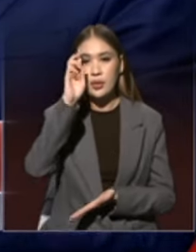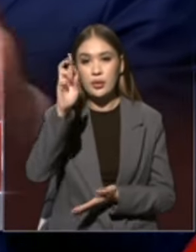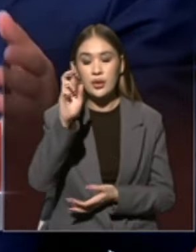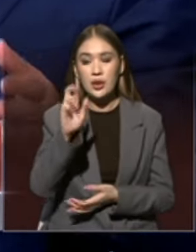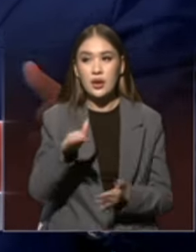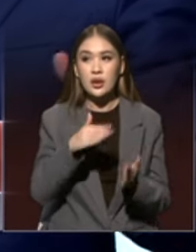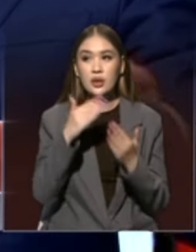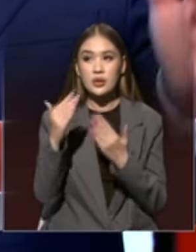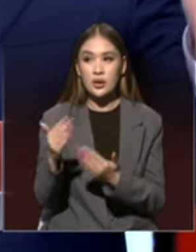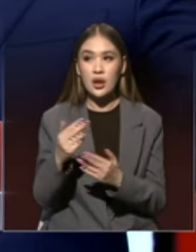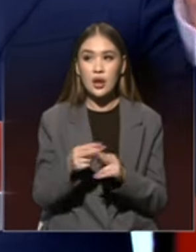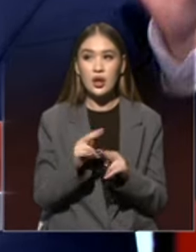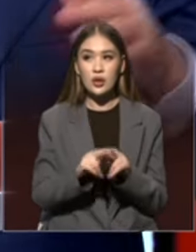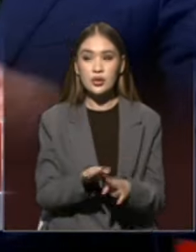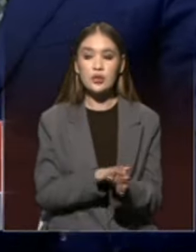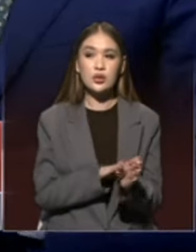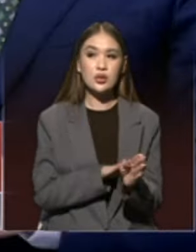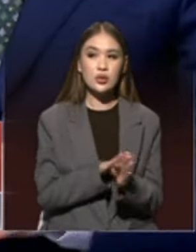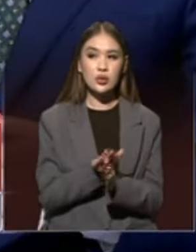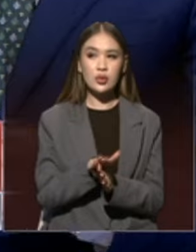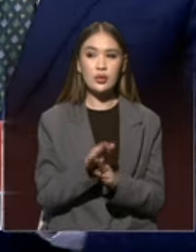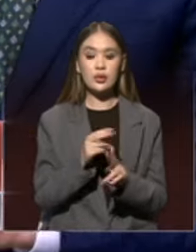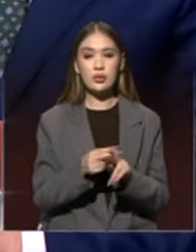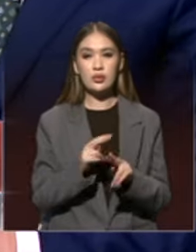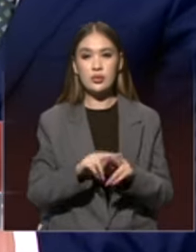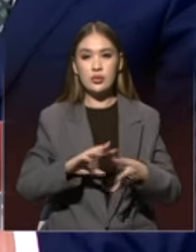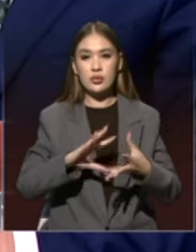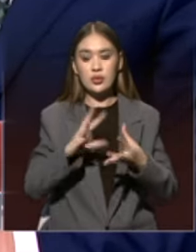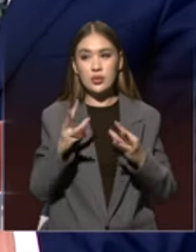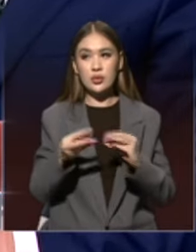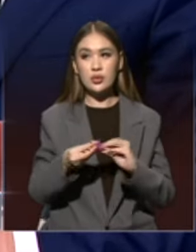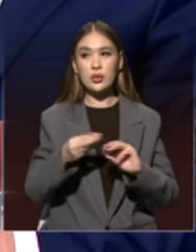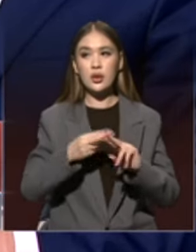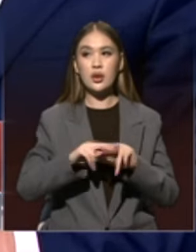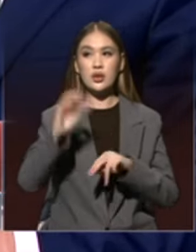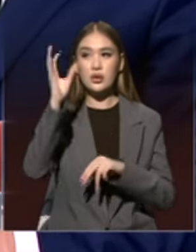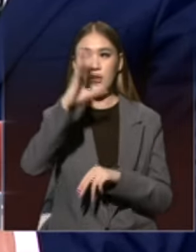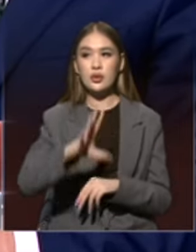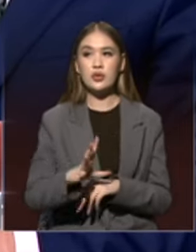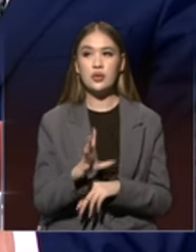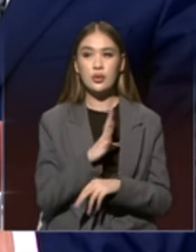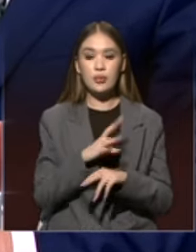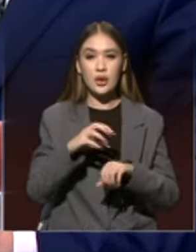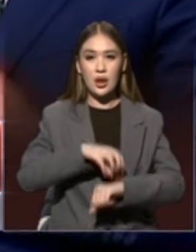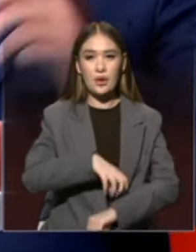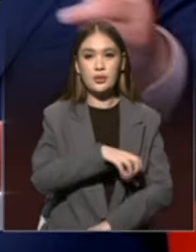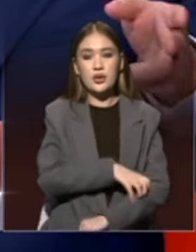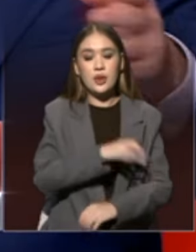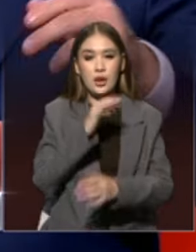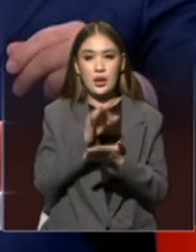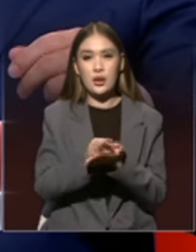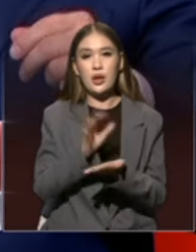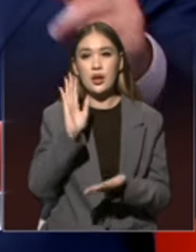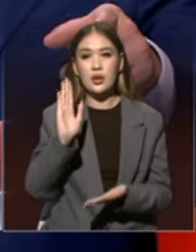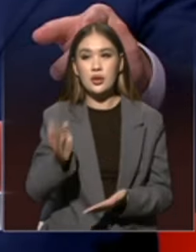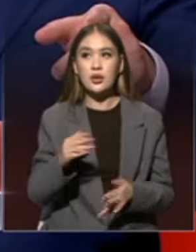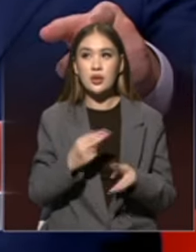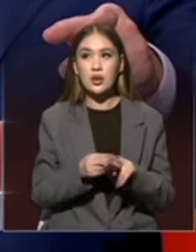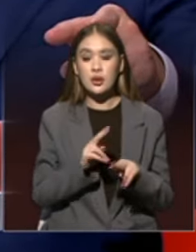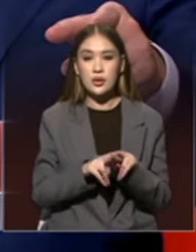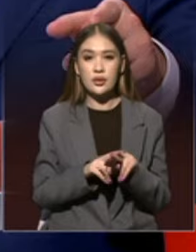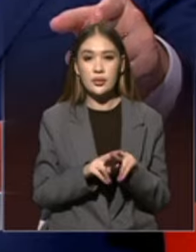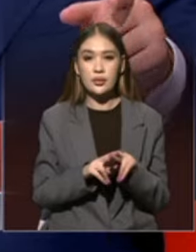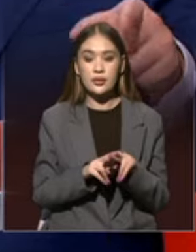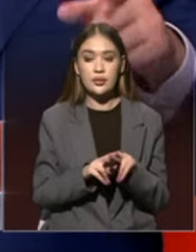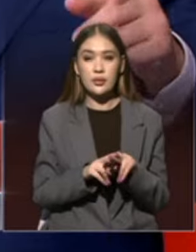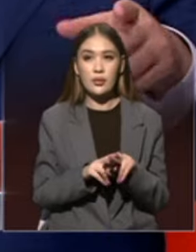бір мөлшерде ме әлде толық құнын төлейсіздер ме, нарықтық? Енді нақты мен айта алмаймын, өйткені ол жақта комиссия айтады. Бұл жерде мынандай нәрсе жатыр.